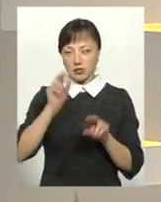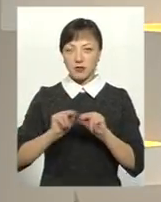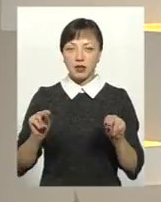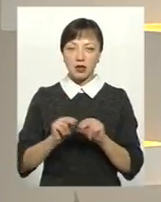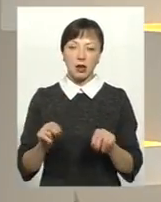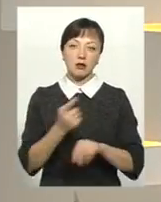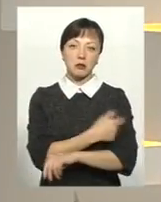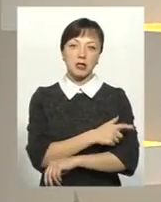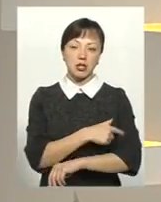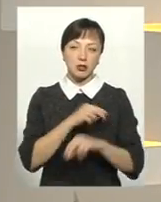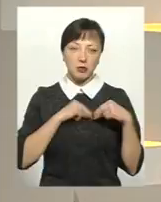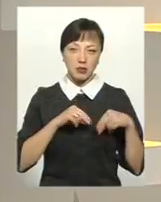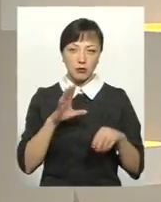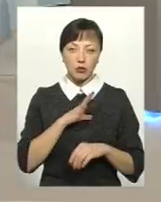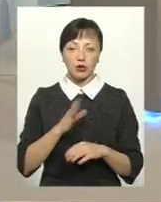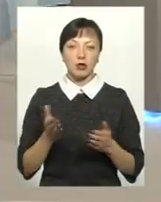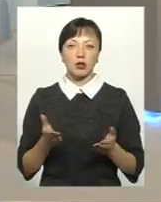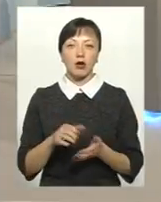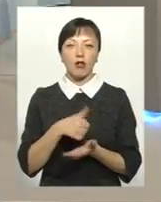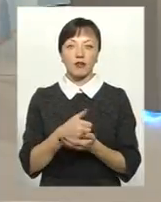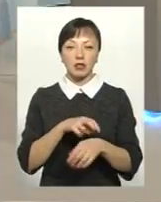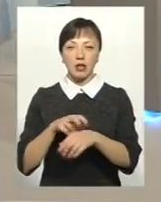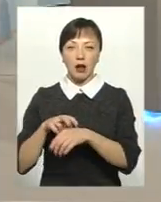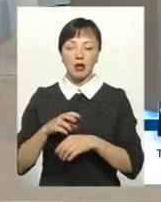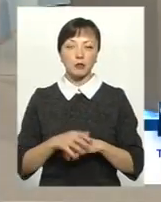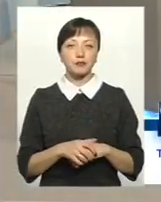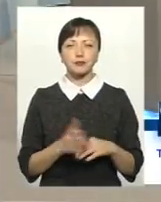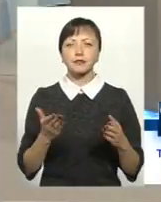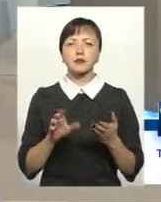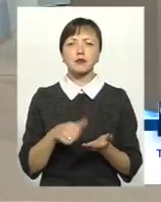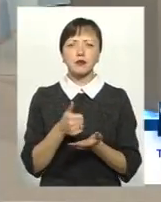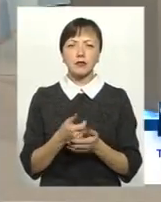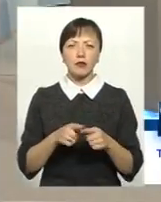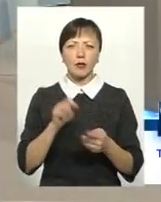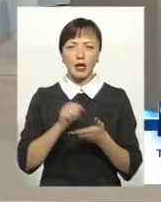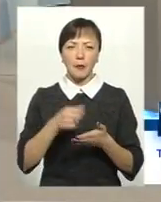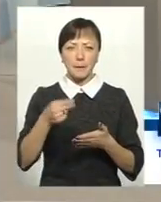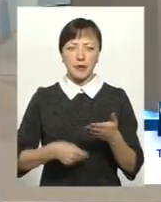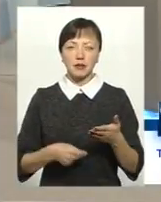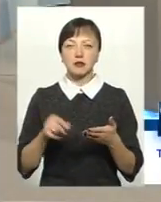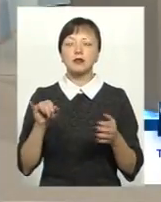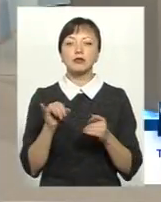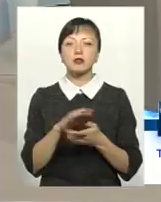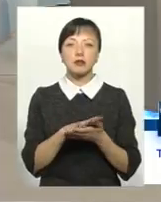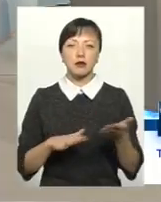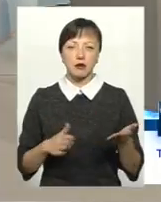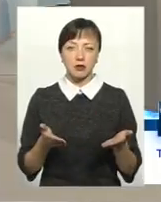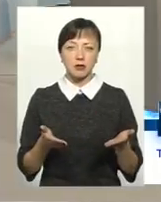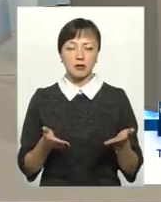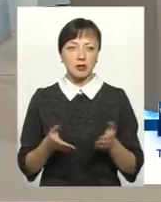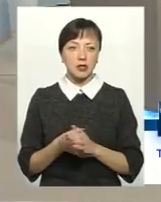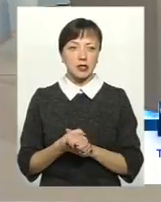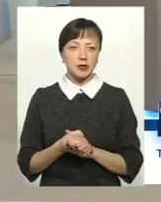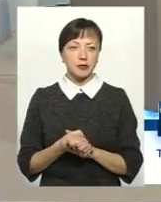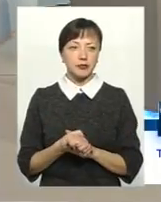освітяни були, медики. І медичні працівники, і головні лікарі. Що, яка основа цього меморандуму? От ми його підписали. Вони тепер,